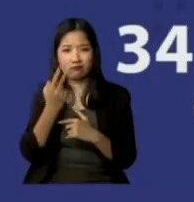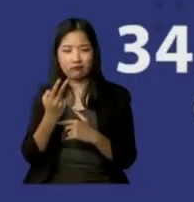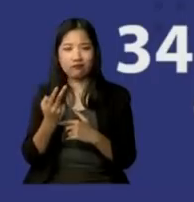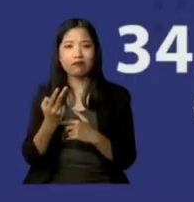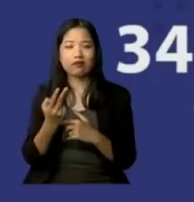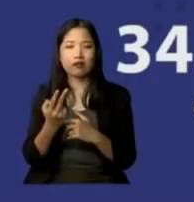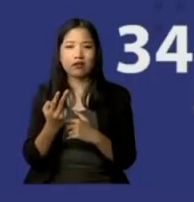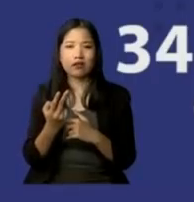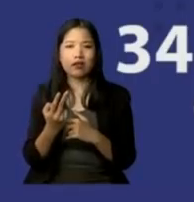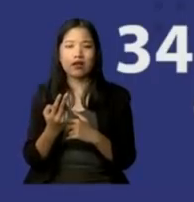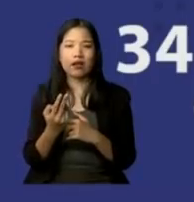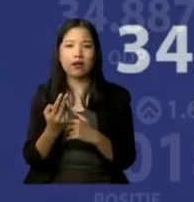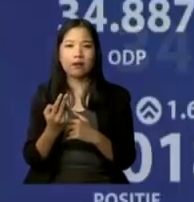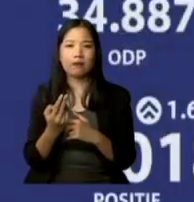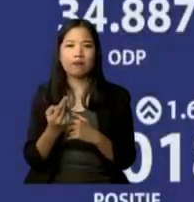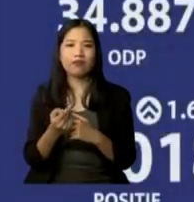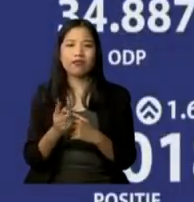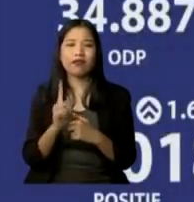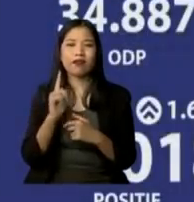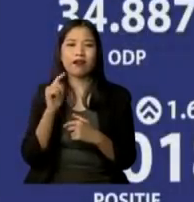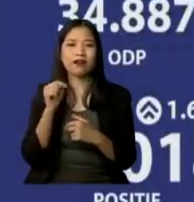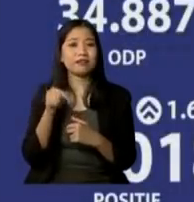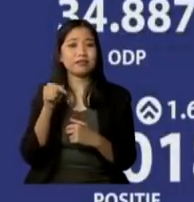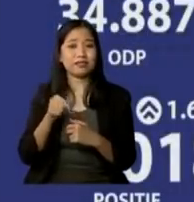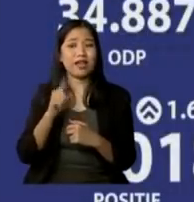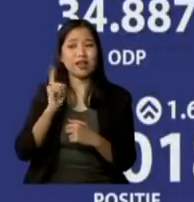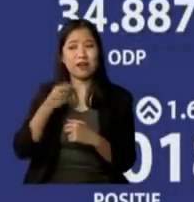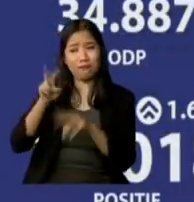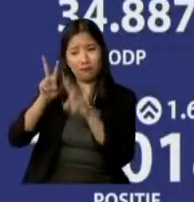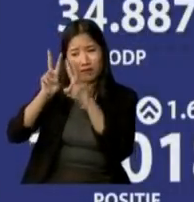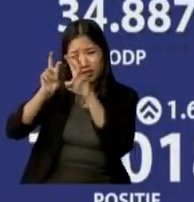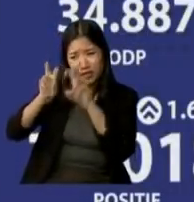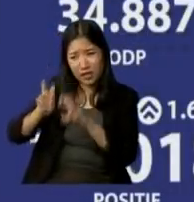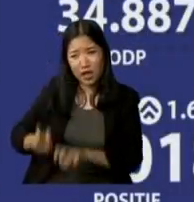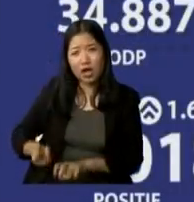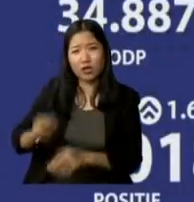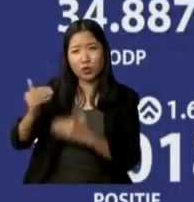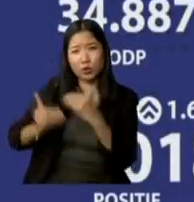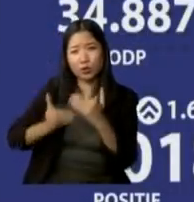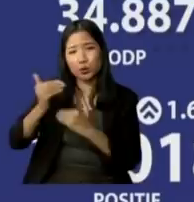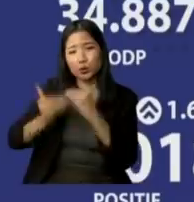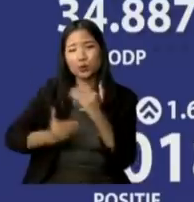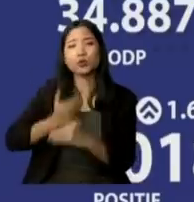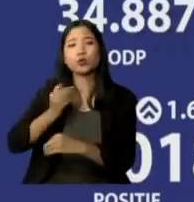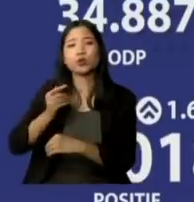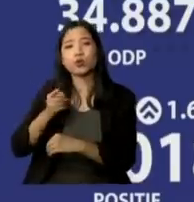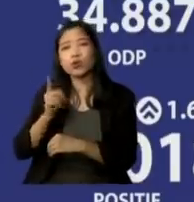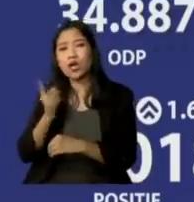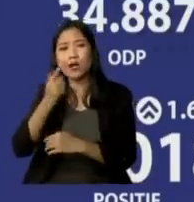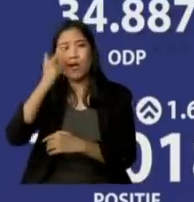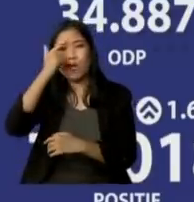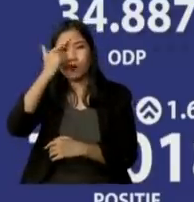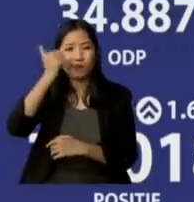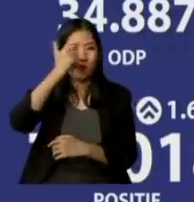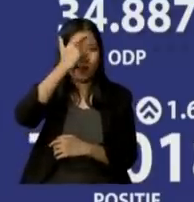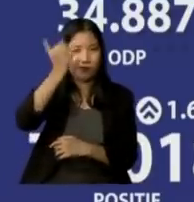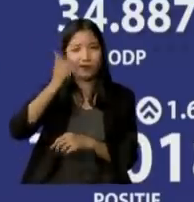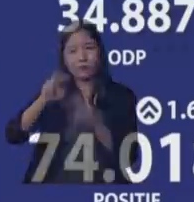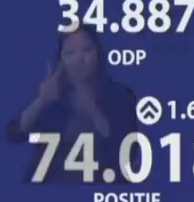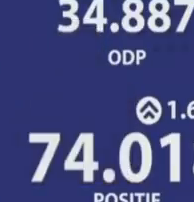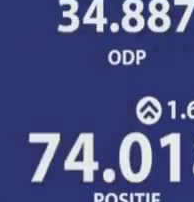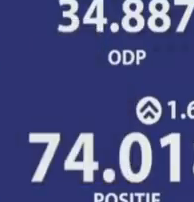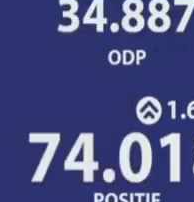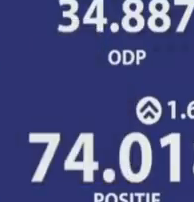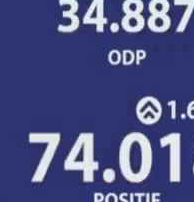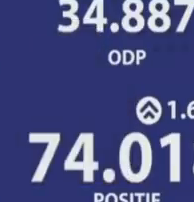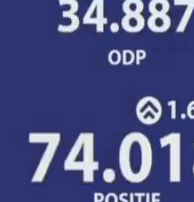bahwa dari penelitian yang terus berlangsung yang dilaksanakan oleh para ahli Hai